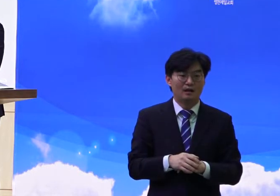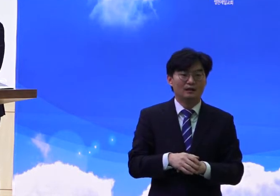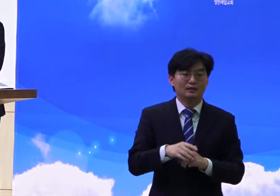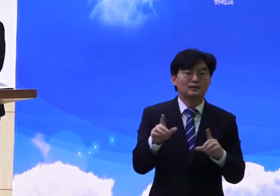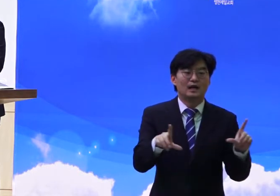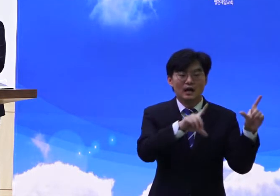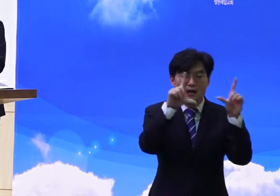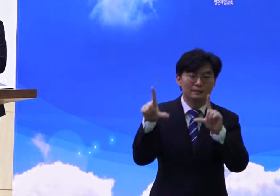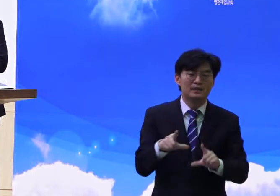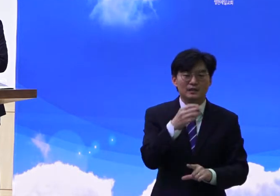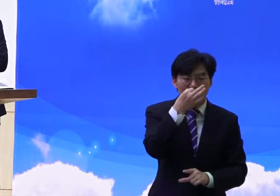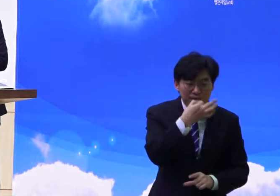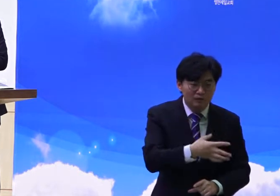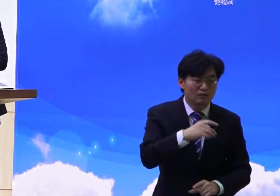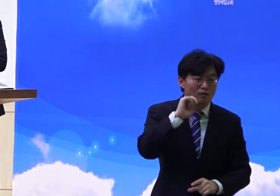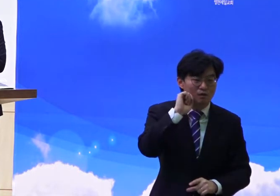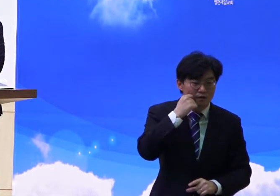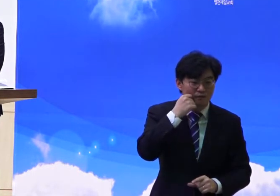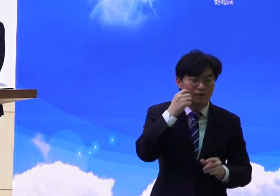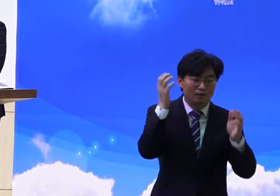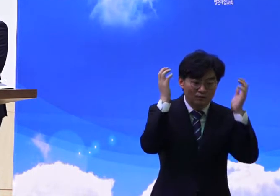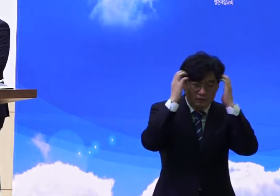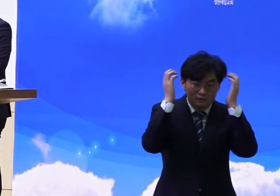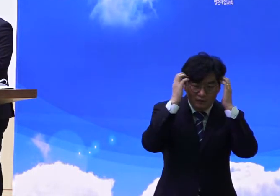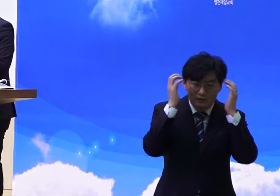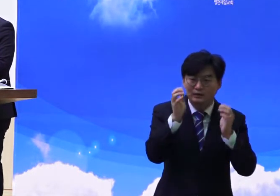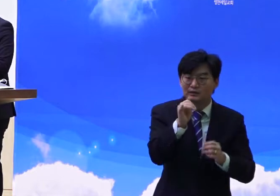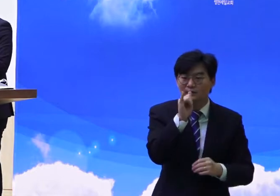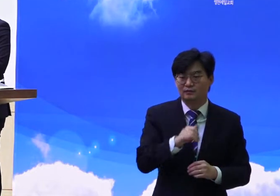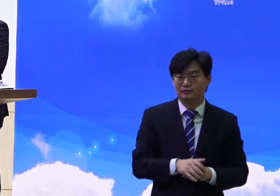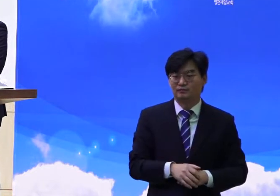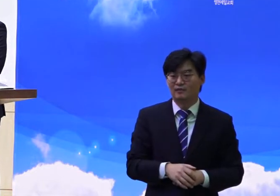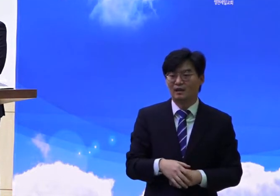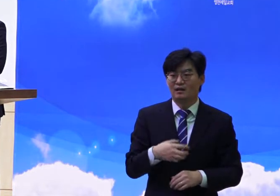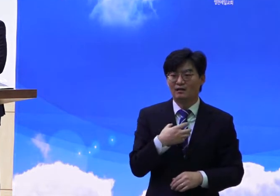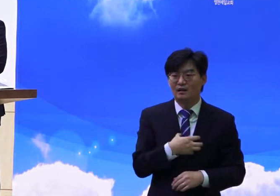그렇게 순탄하지만은 않다는 것을 우리가 잘 알고 있습니다.